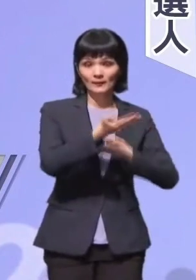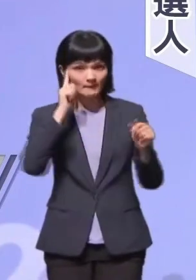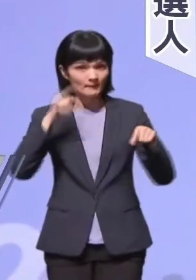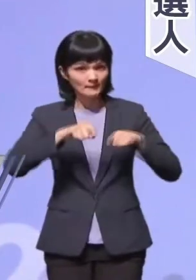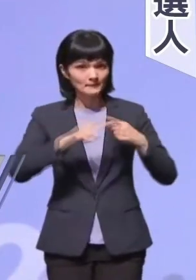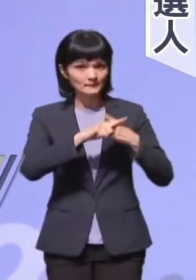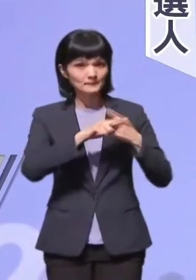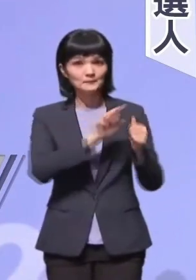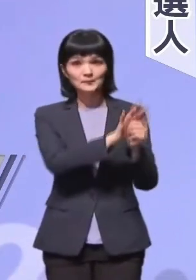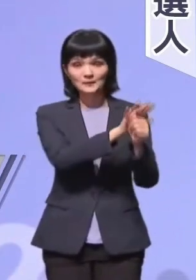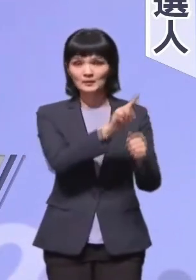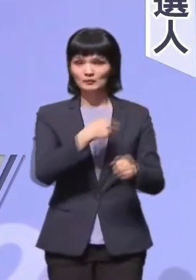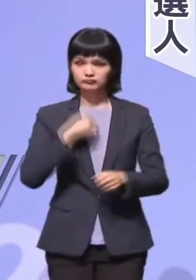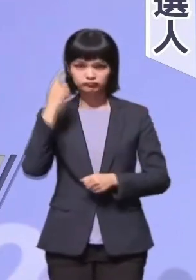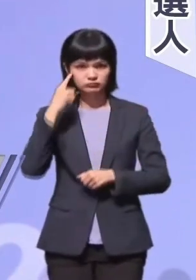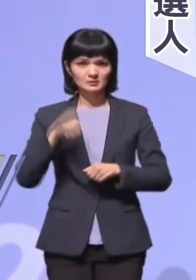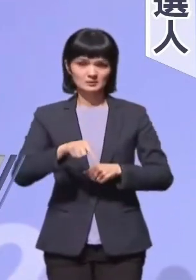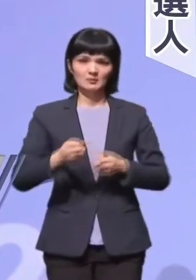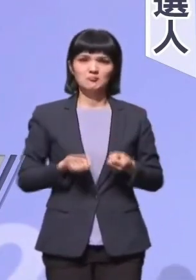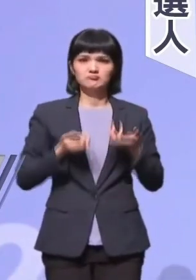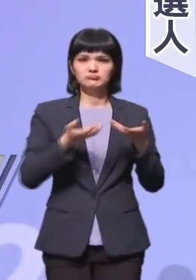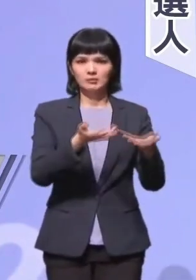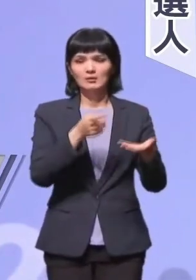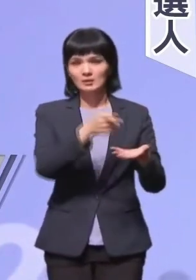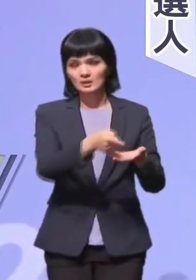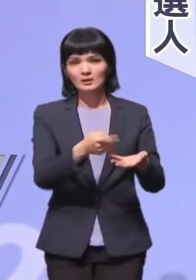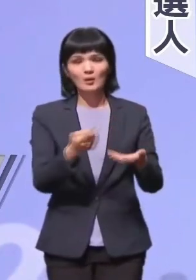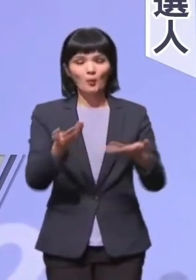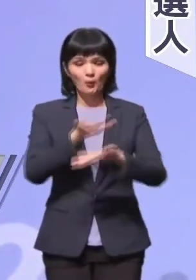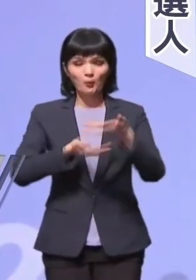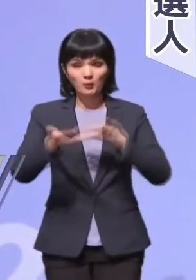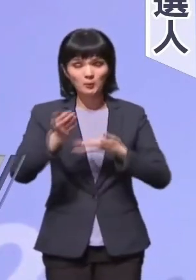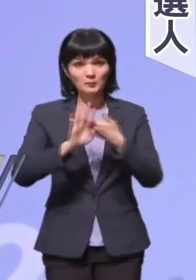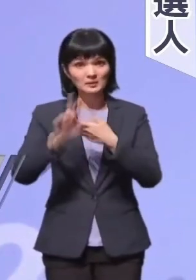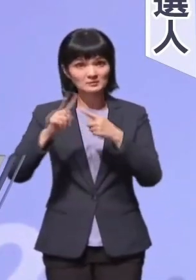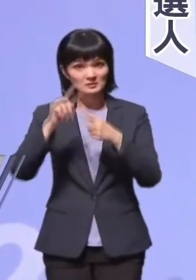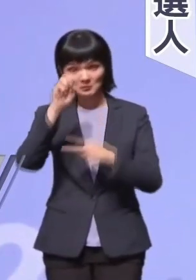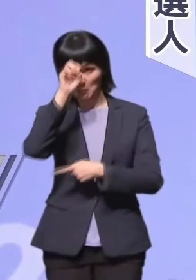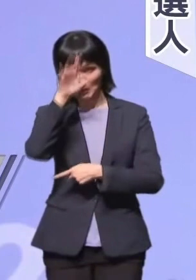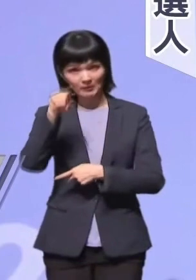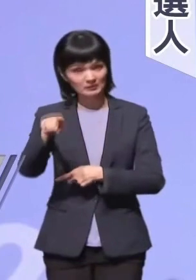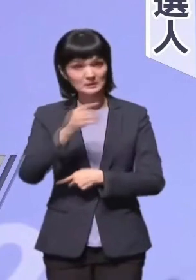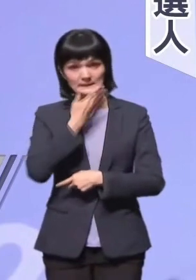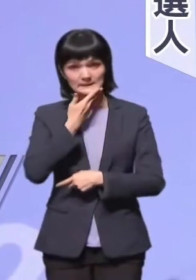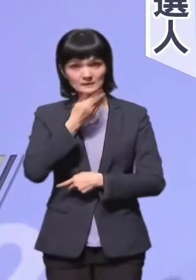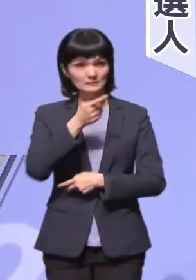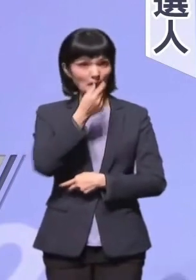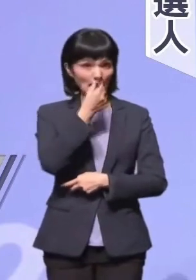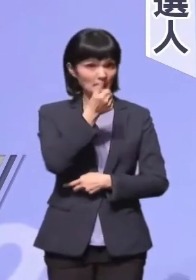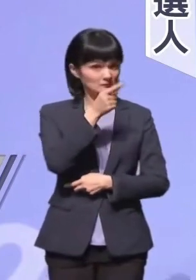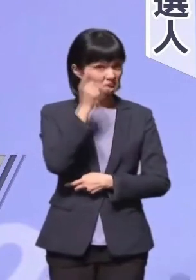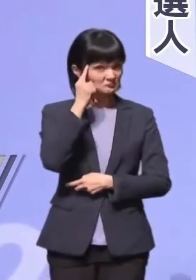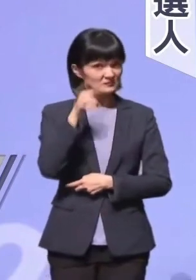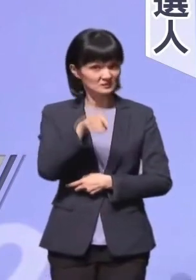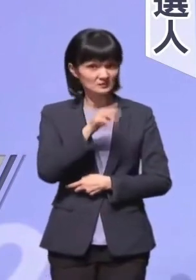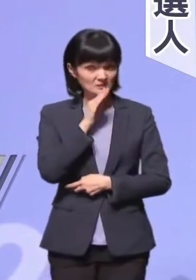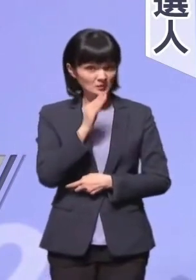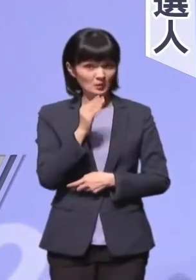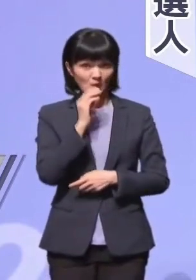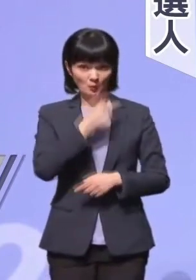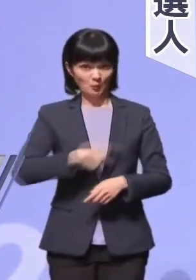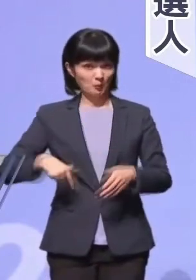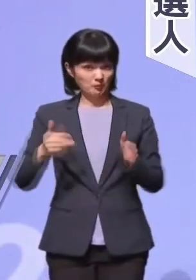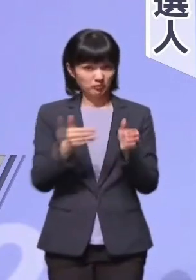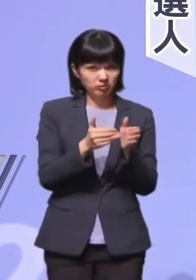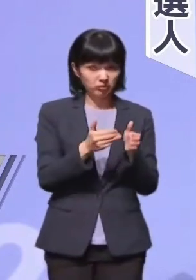安。这种牺牲同党要来换别人的政治利益，那蒋万安，你认为这样是你选情告急才